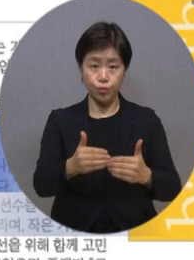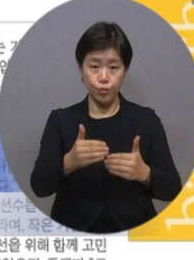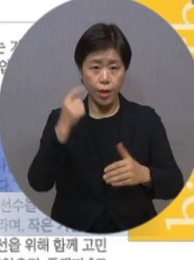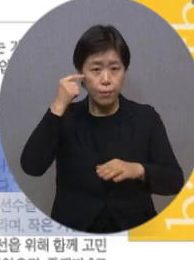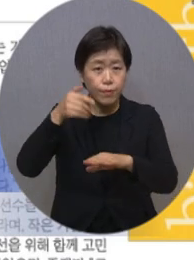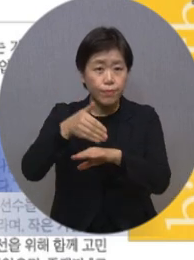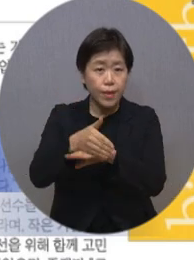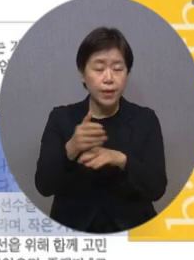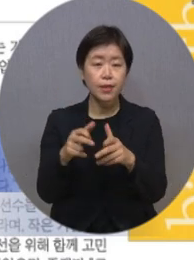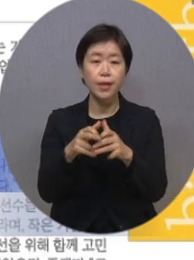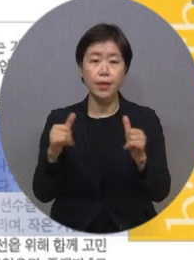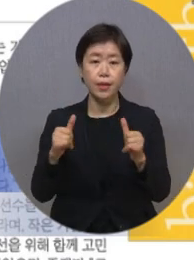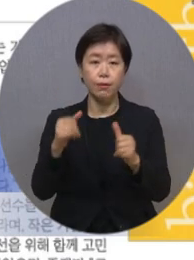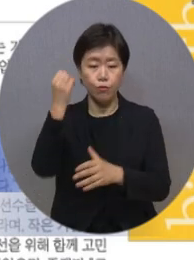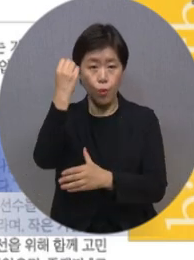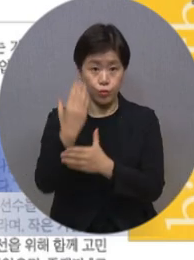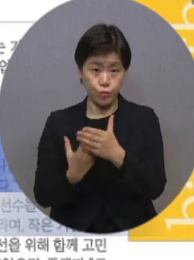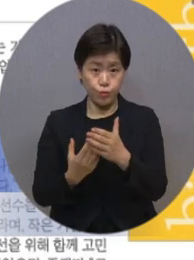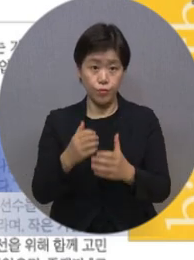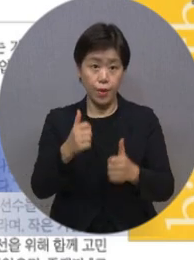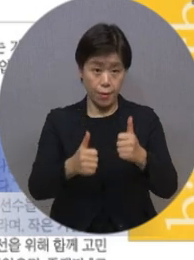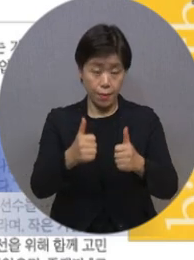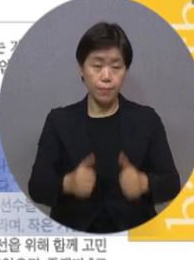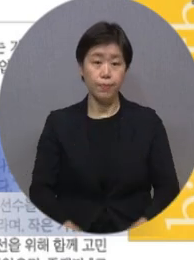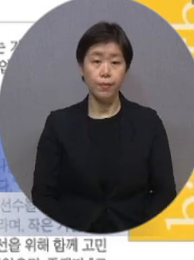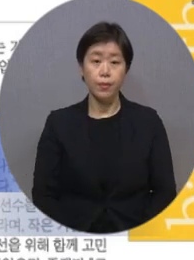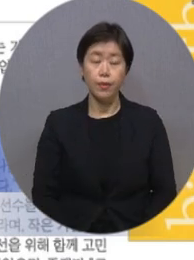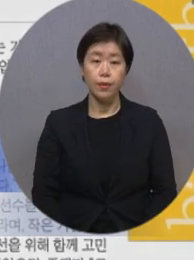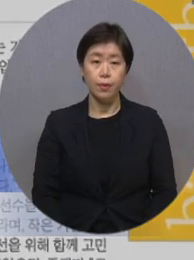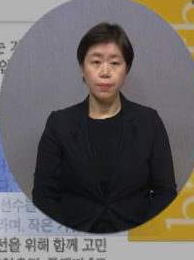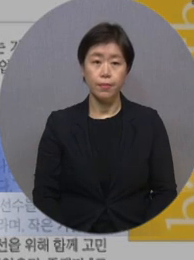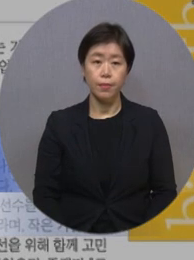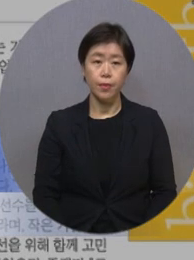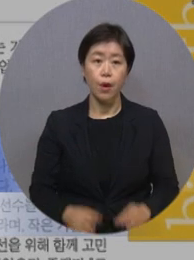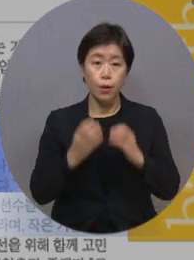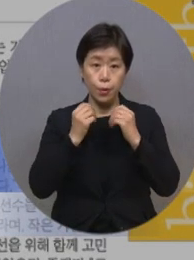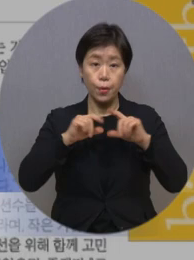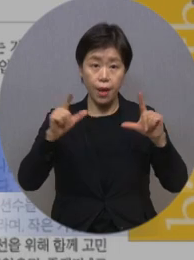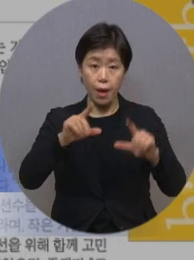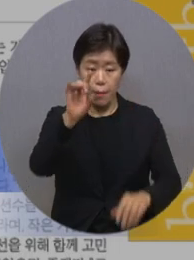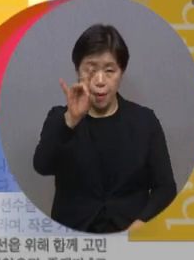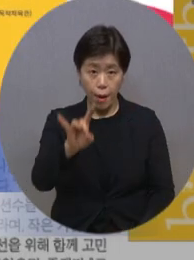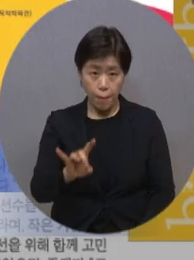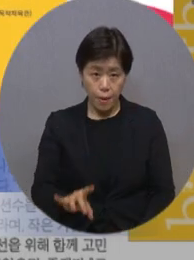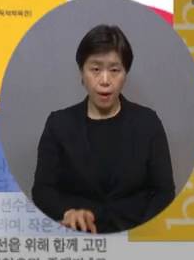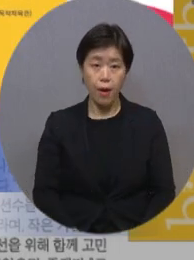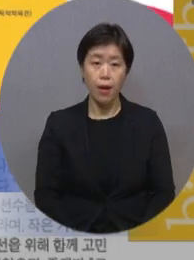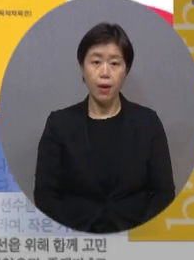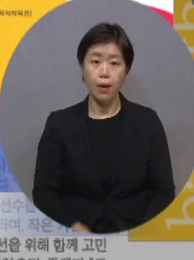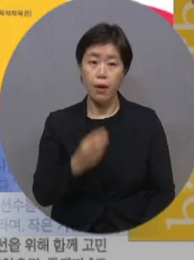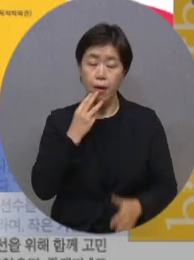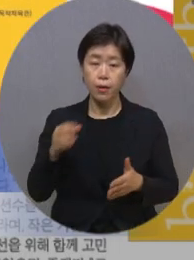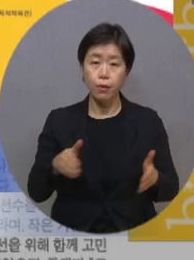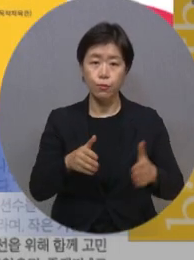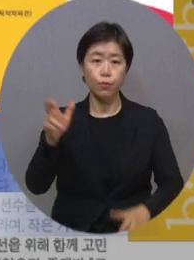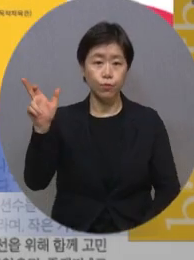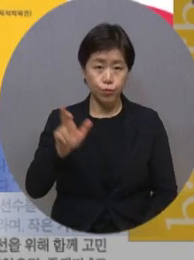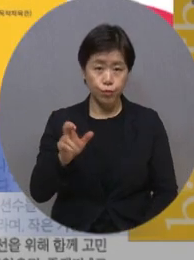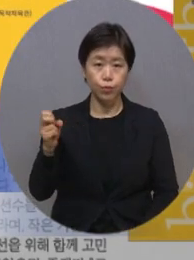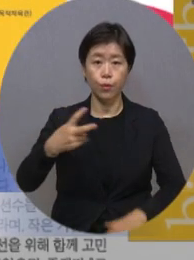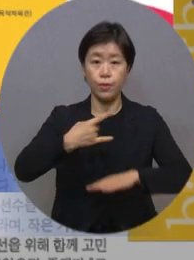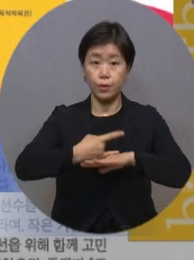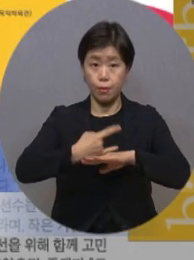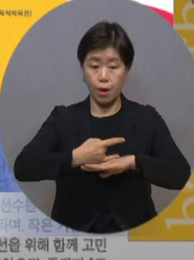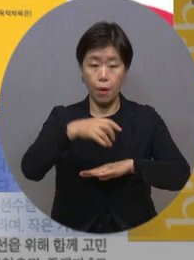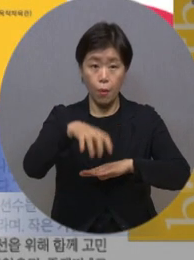발달장애인 농구리그는 오는 4월 15일까지 매주 토요일 경기도 군포시와 의왕시 실내체육관에서 열립니다